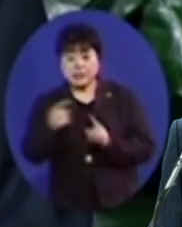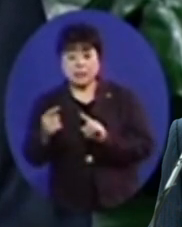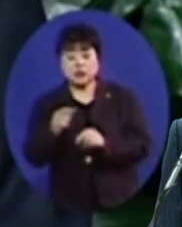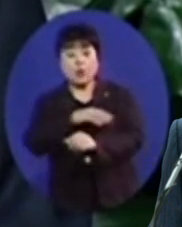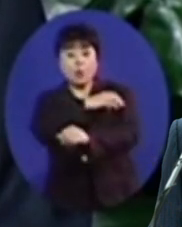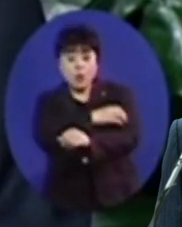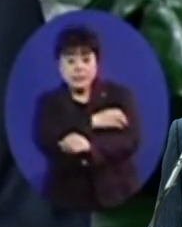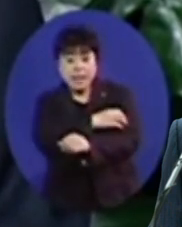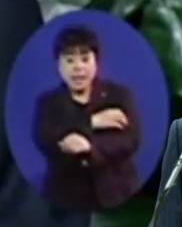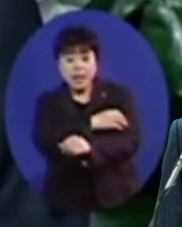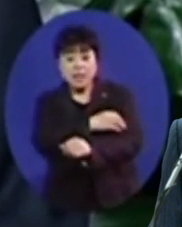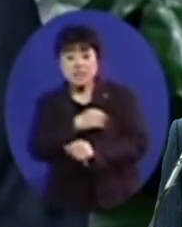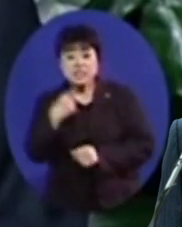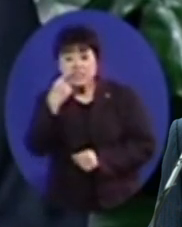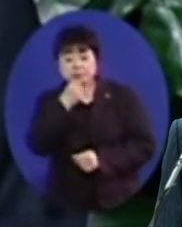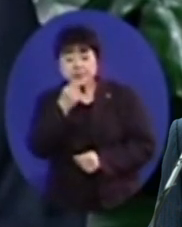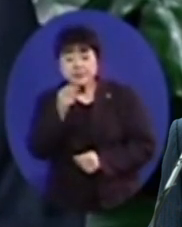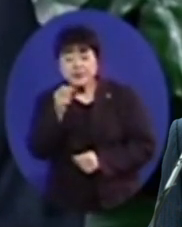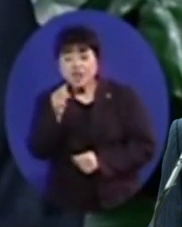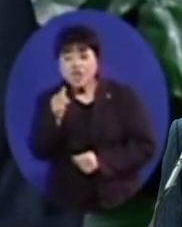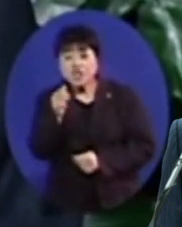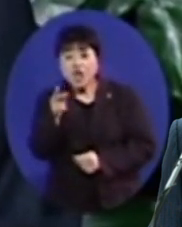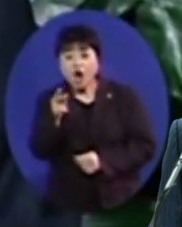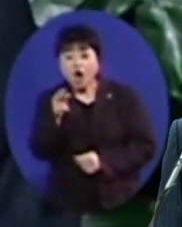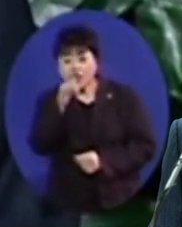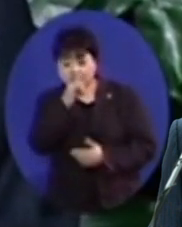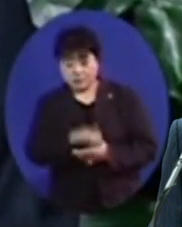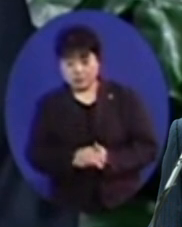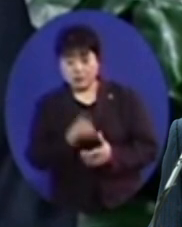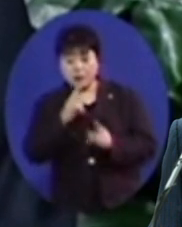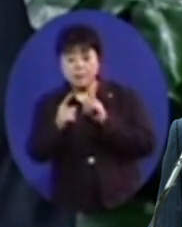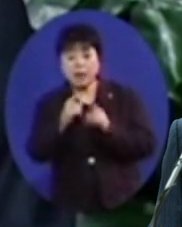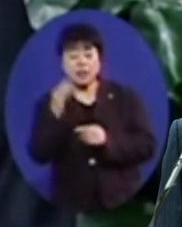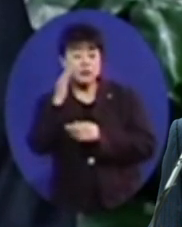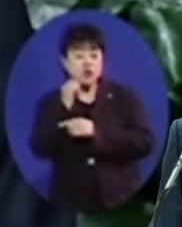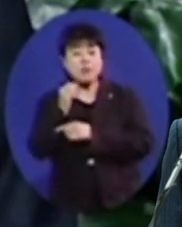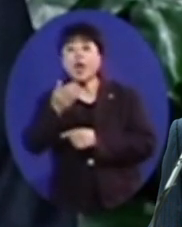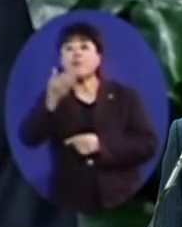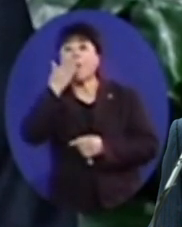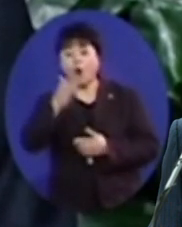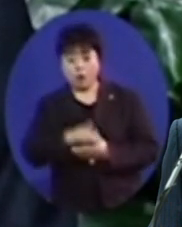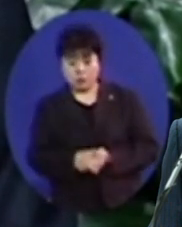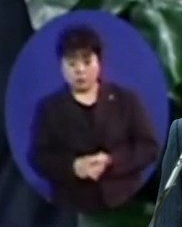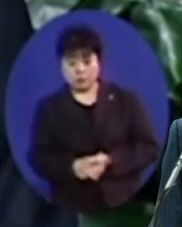권세가 입에 있으니 말하기를 좋아하는 자는 그 열매를 먹습니다.